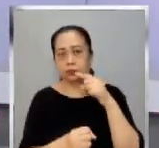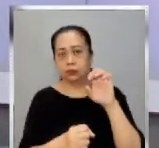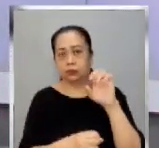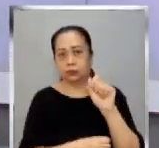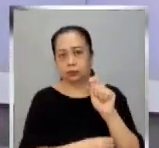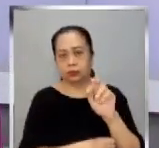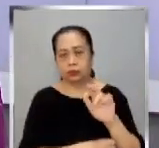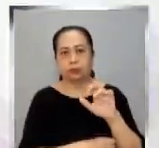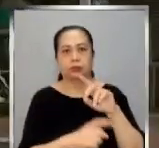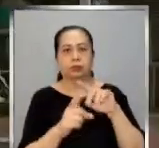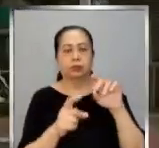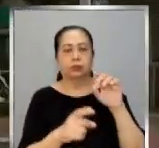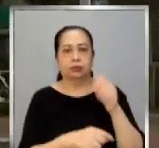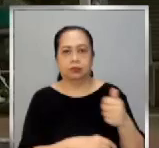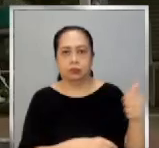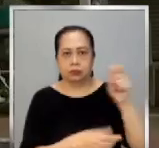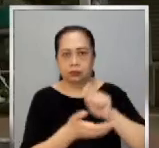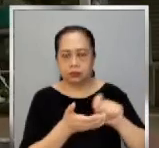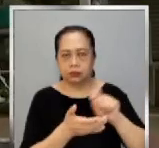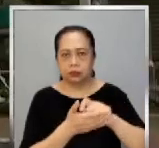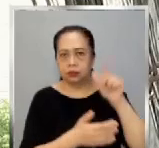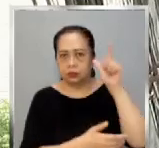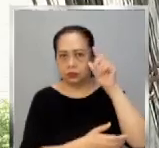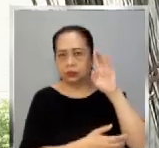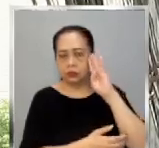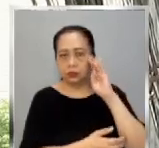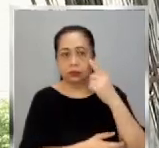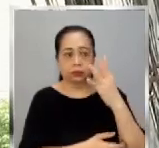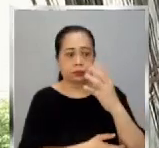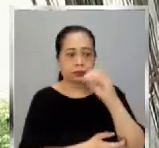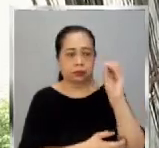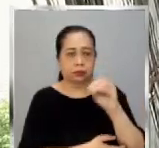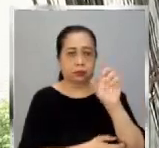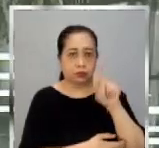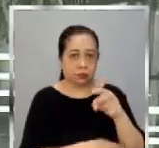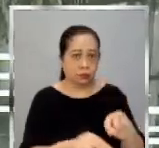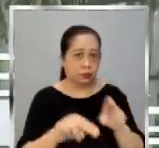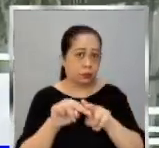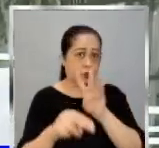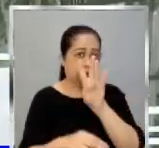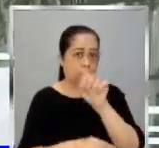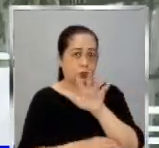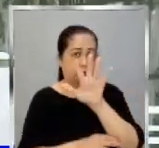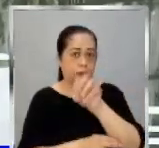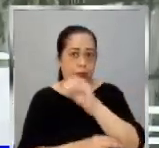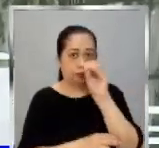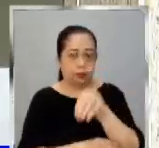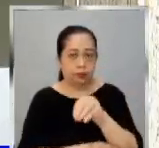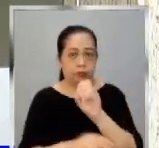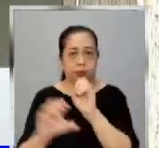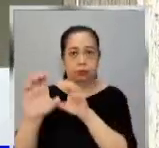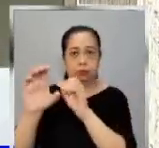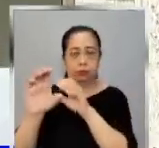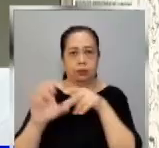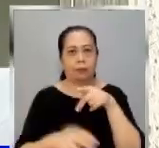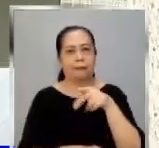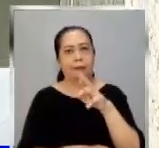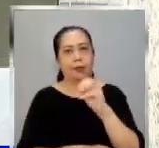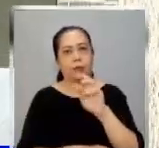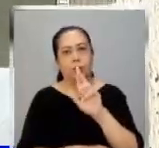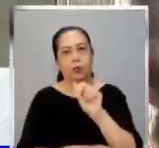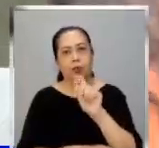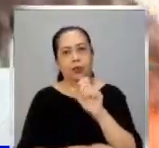Lucas Bersamin. Mula sa 4%, itataas dapat sa 4.5% ang premium rate ng